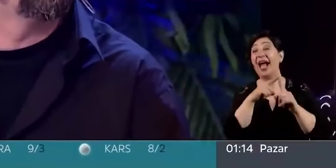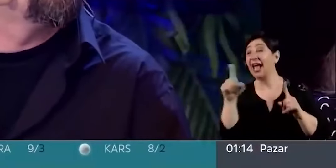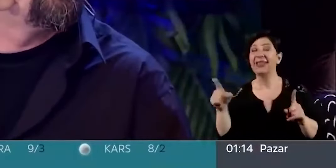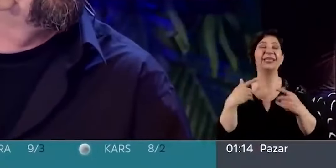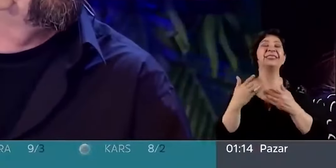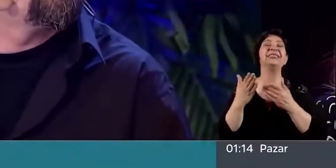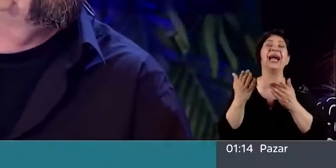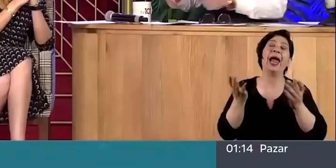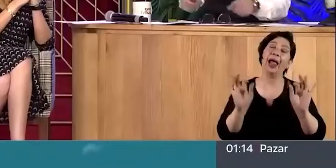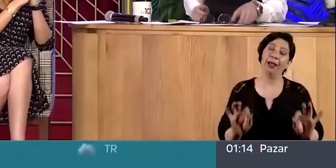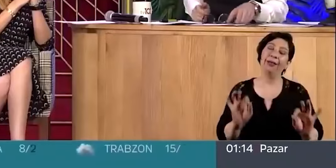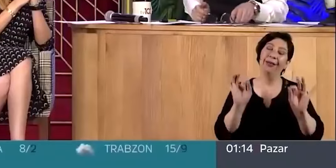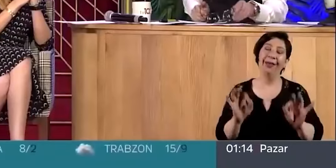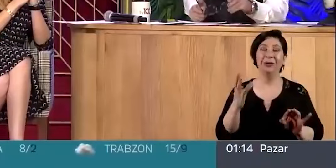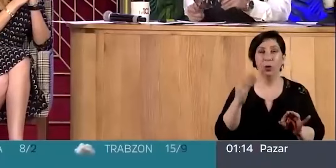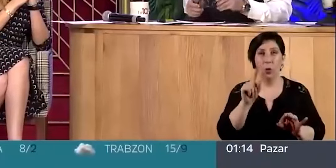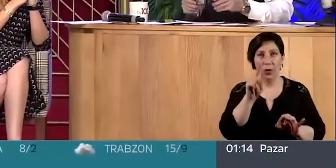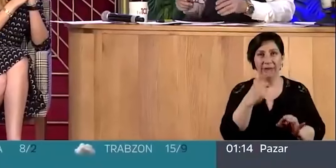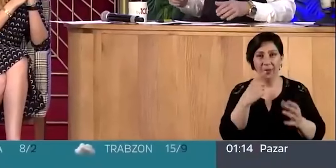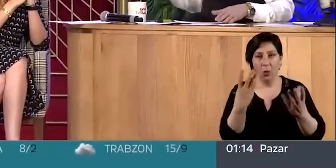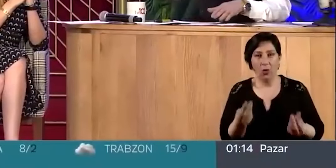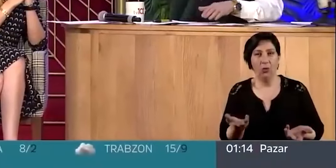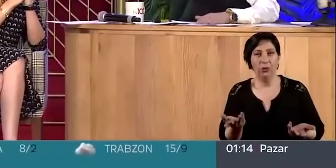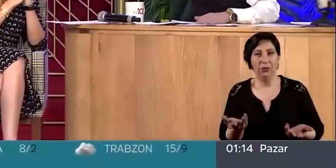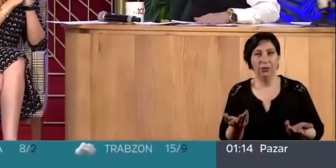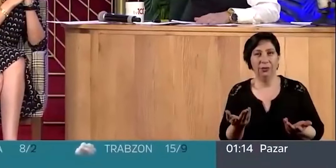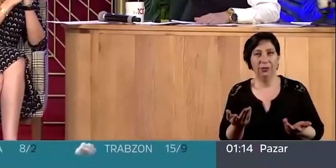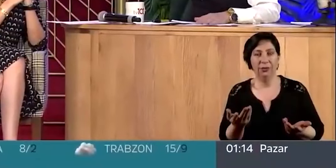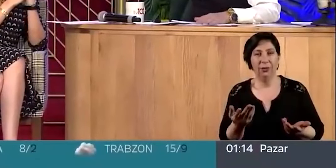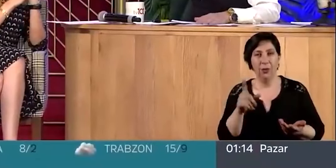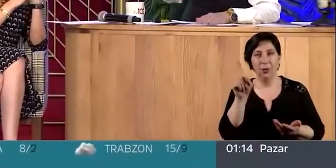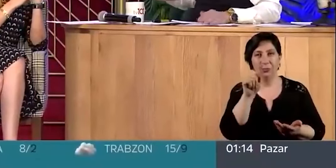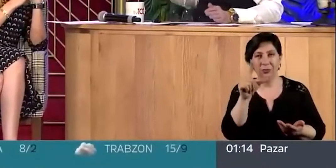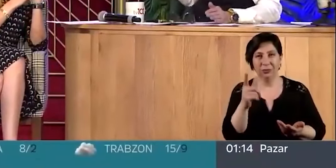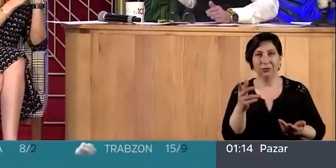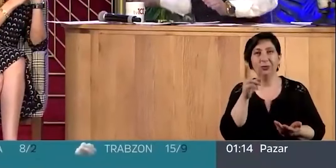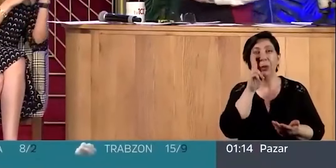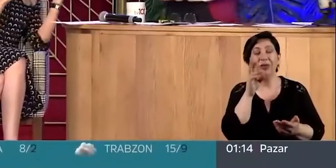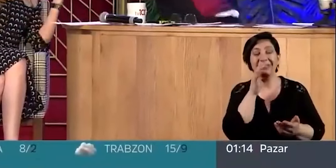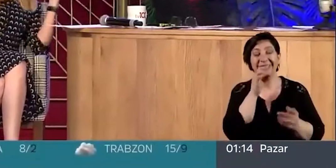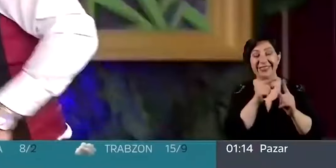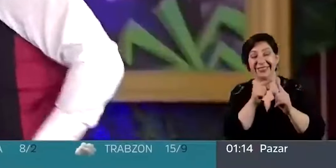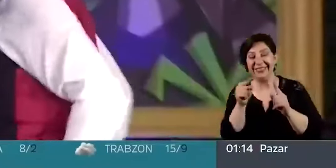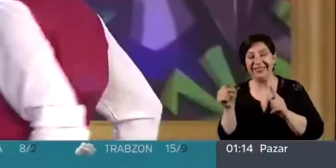kalacağım. Sonlarını 12 yıl dediğin işte 12 yıl oldu. Yani kaç yıl oldu dedin? 10,5. Sonlarda.